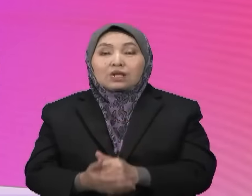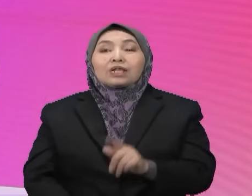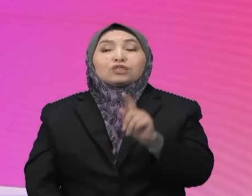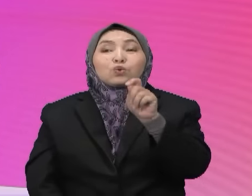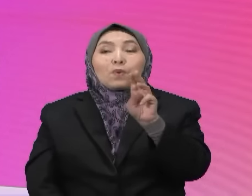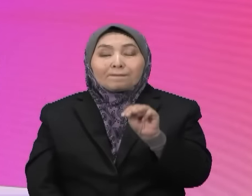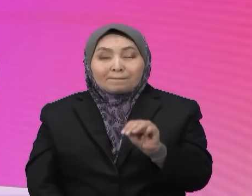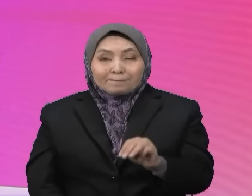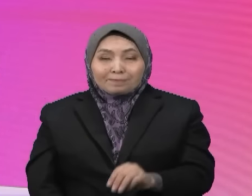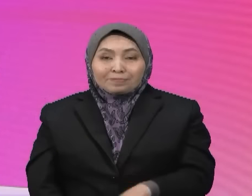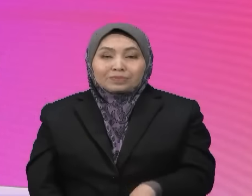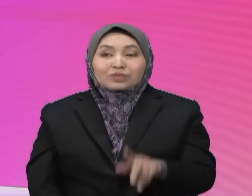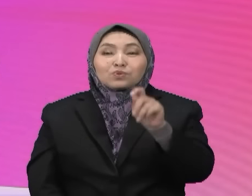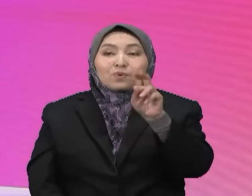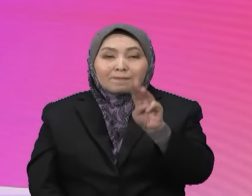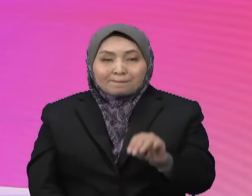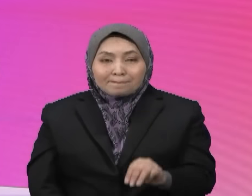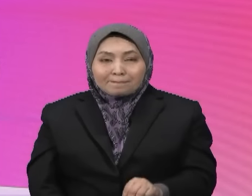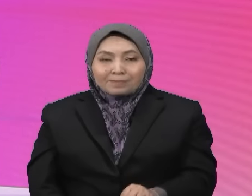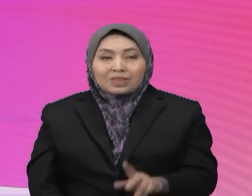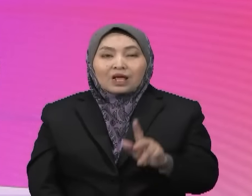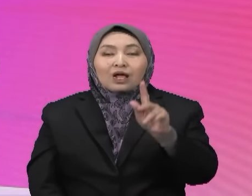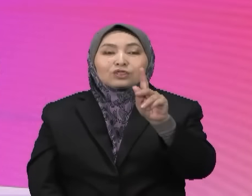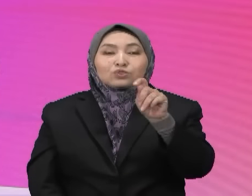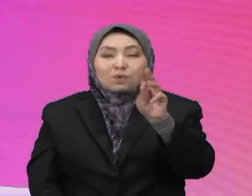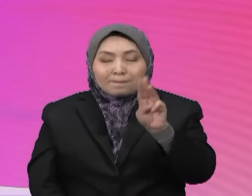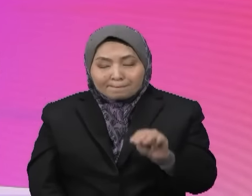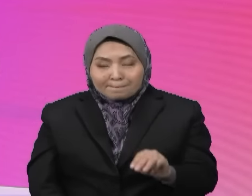tum? Ha? Tum. Sekali lagi, tum ke?